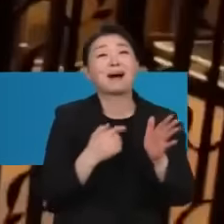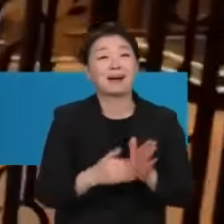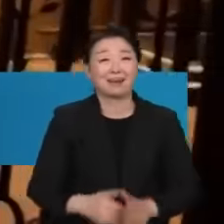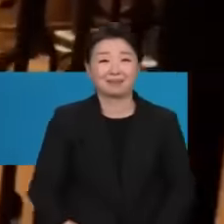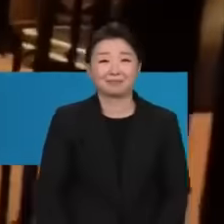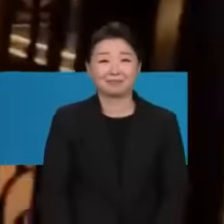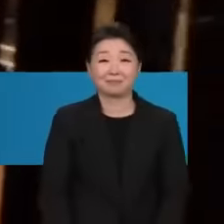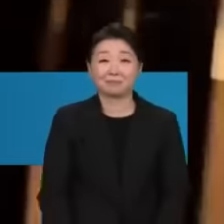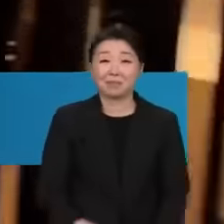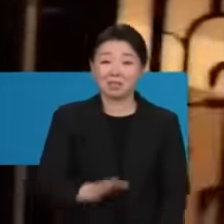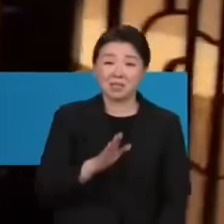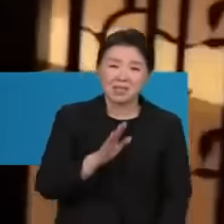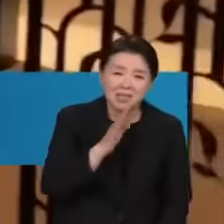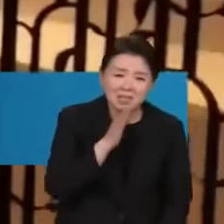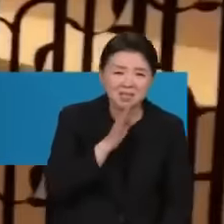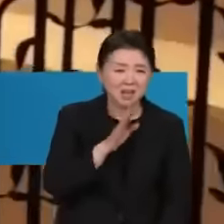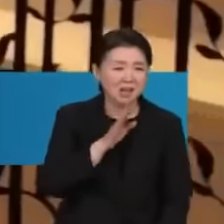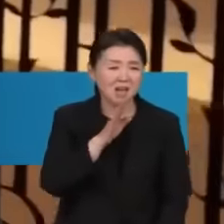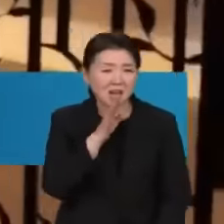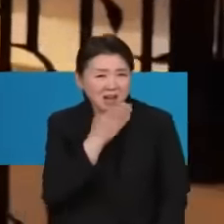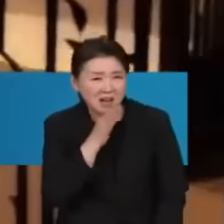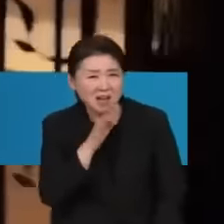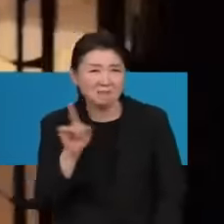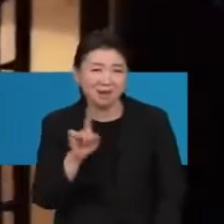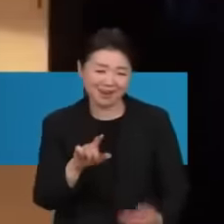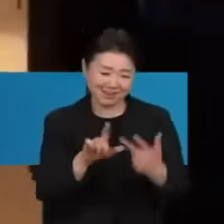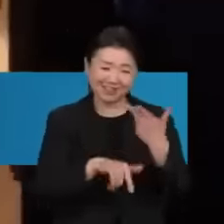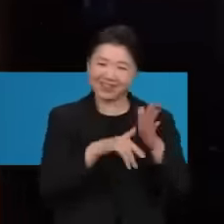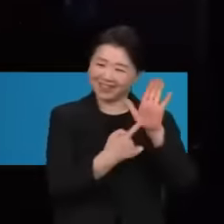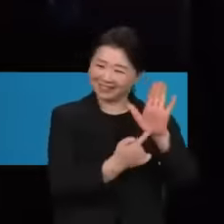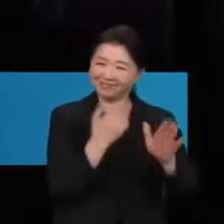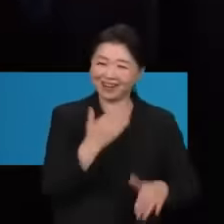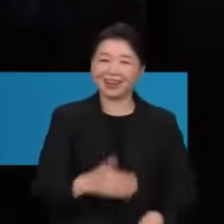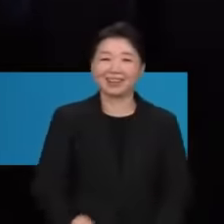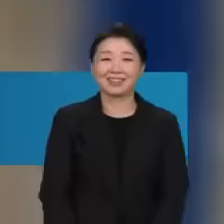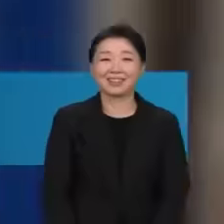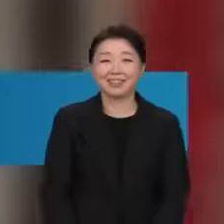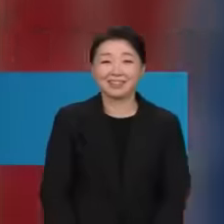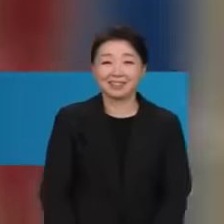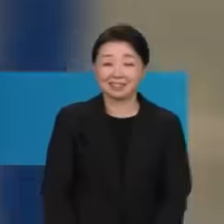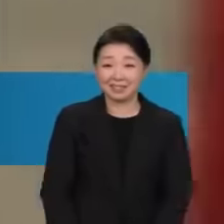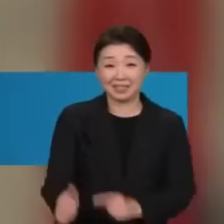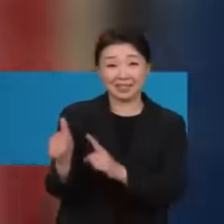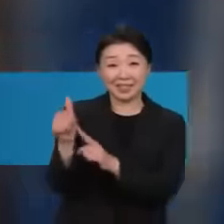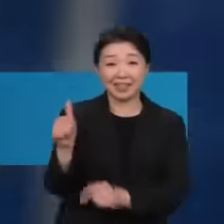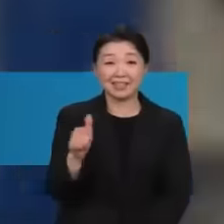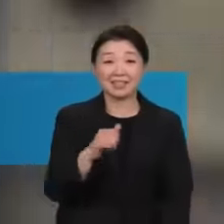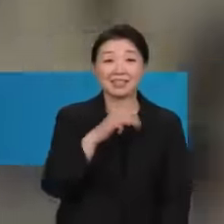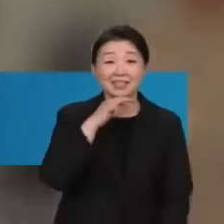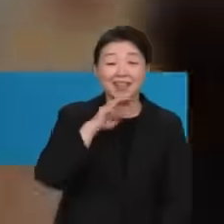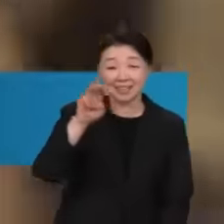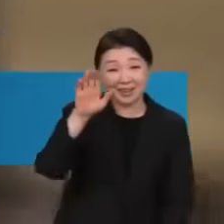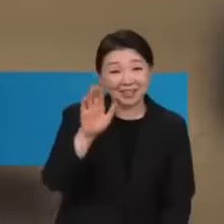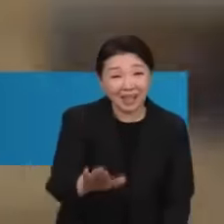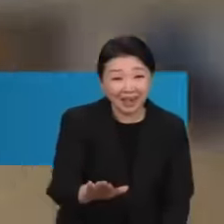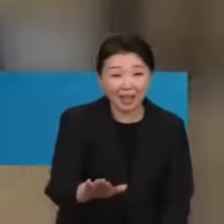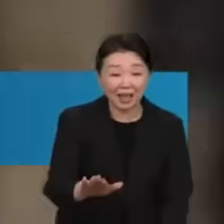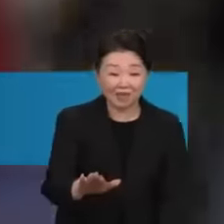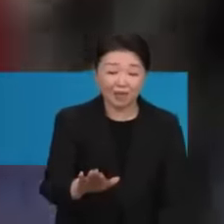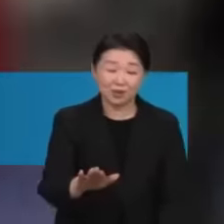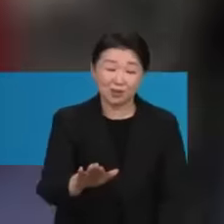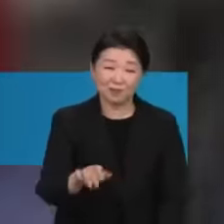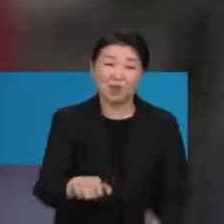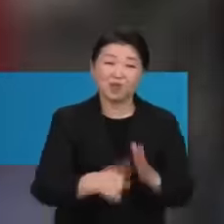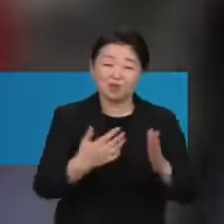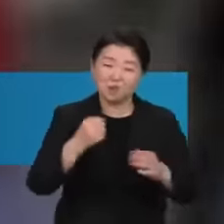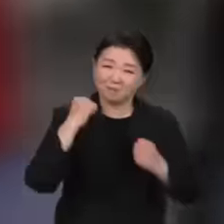때문인데요. 이게 진짜인지 아닌지는 오는 7월에 드러나겠죠. 마이크 타이슨은 30살 아래 유명 복싱